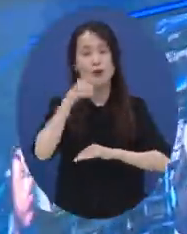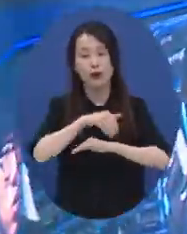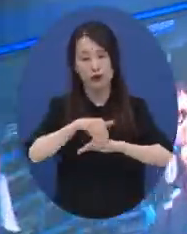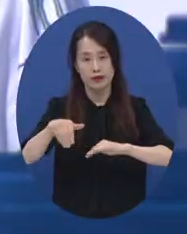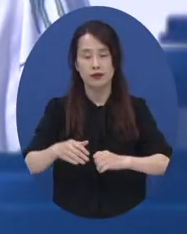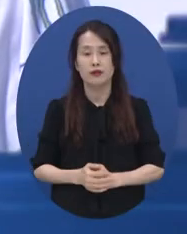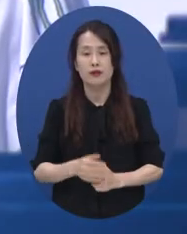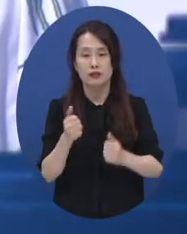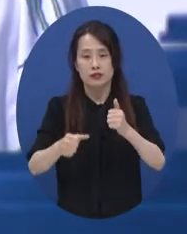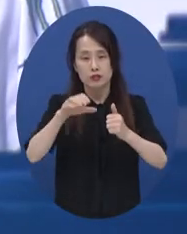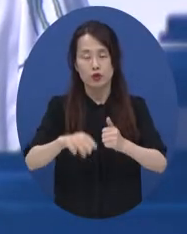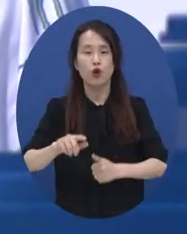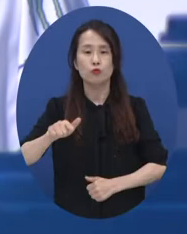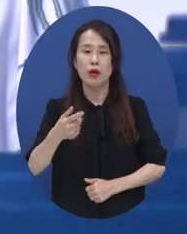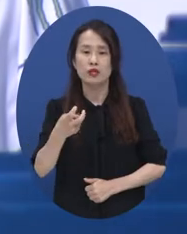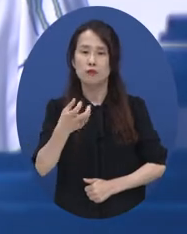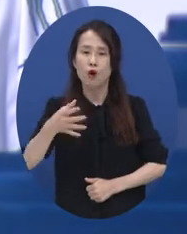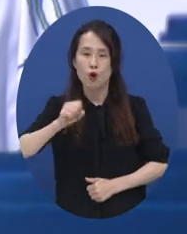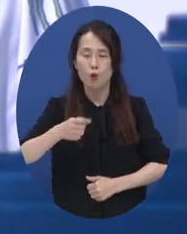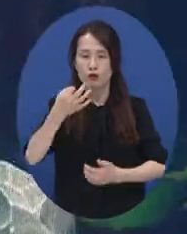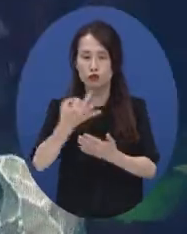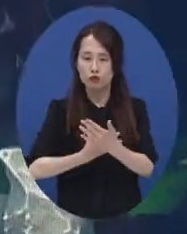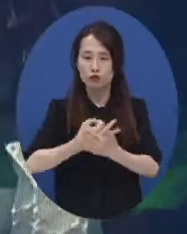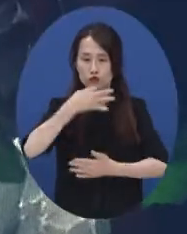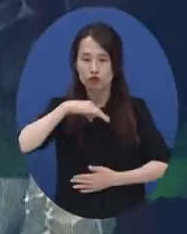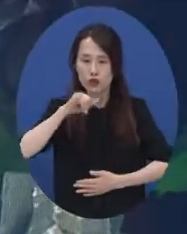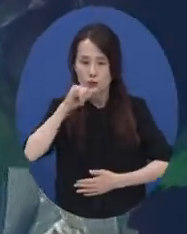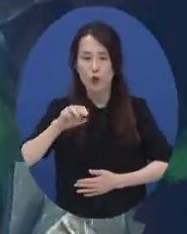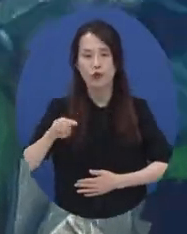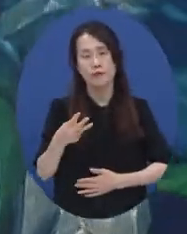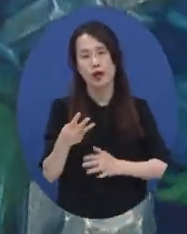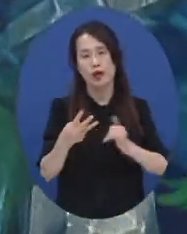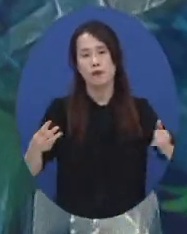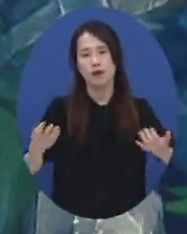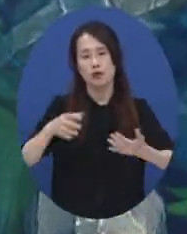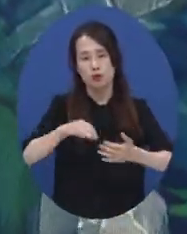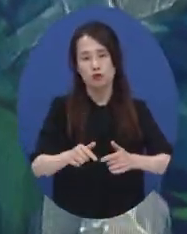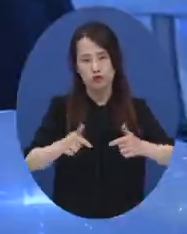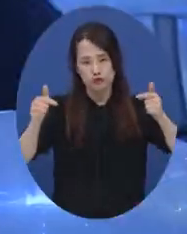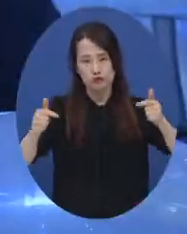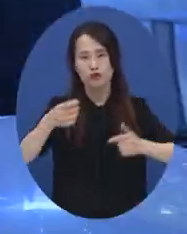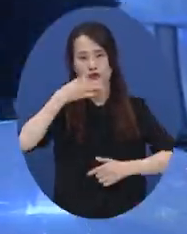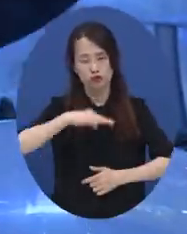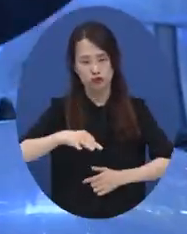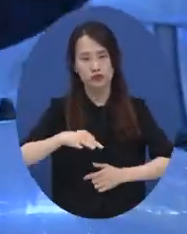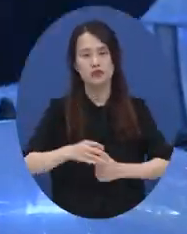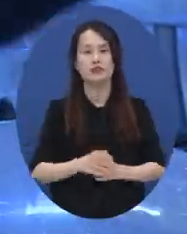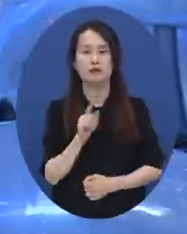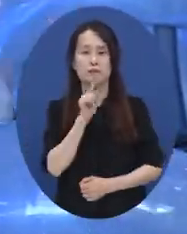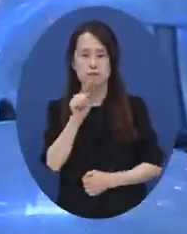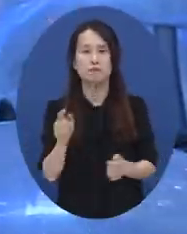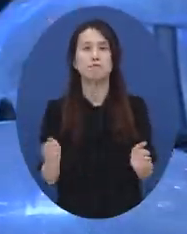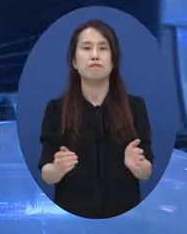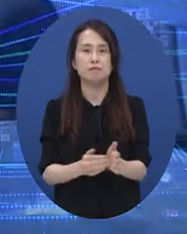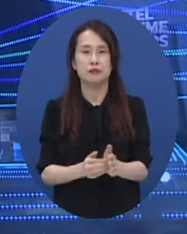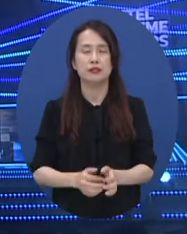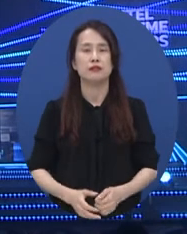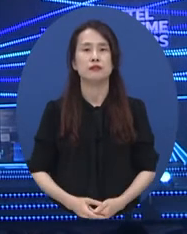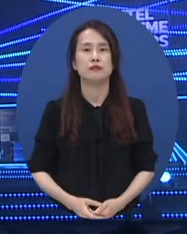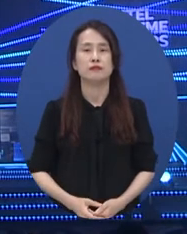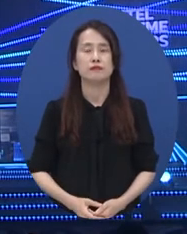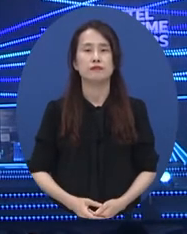경기장 조성으로 6 - 10억원 의 생산 유발과 300여명의 일자리 창출 등의 경제 효과가 있을거라고 도는 내다봤습니다